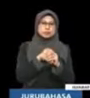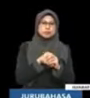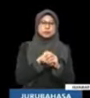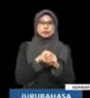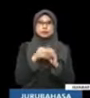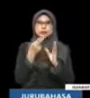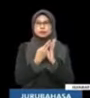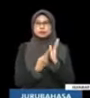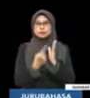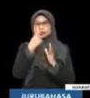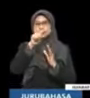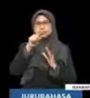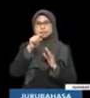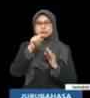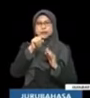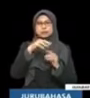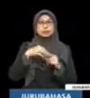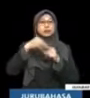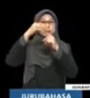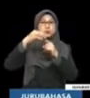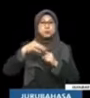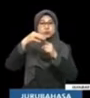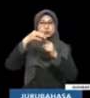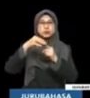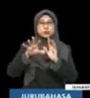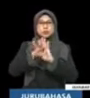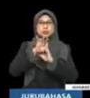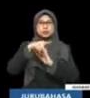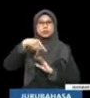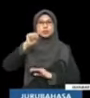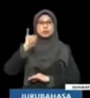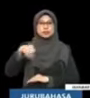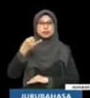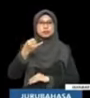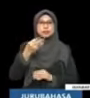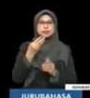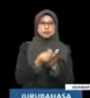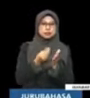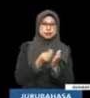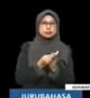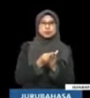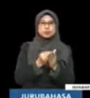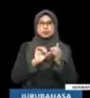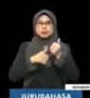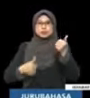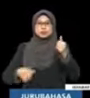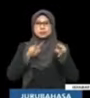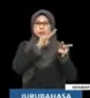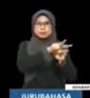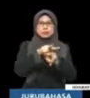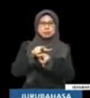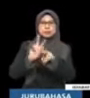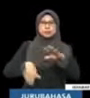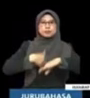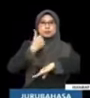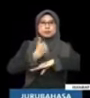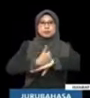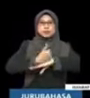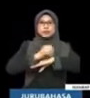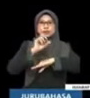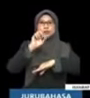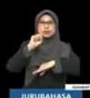termasuklah khususnya dalam pelantikan Ketua Pesuruhjaya, peruntukan kewangan, jawatankuasa pemantau,